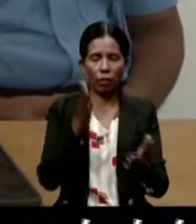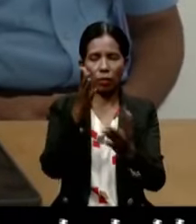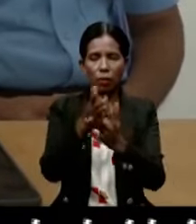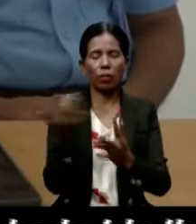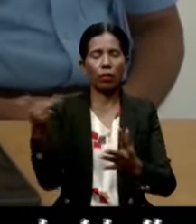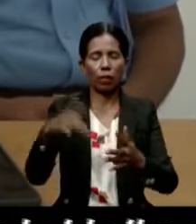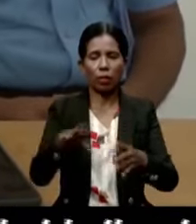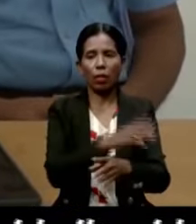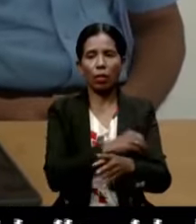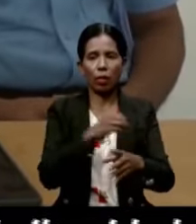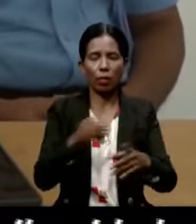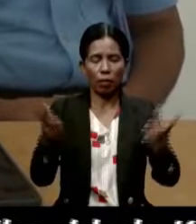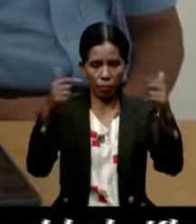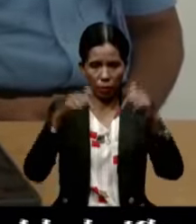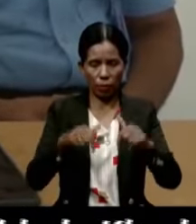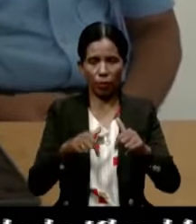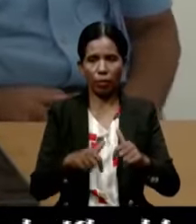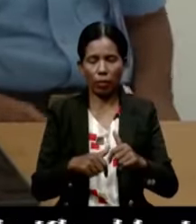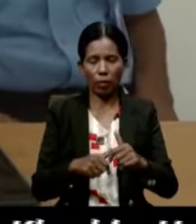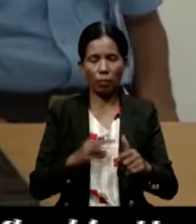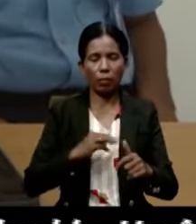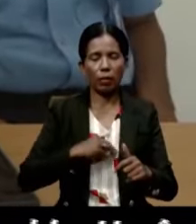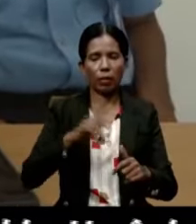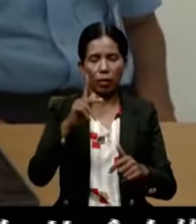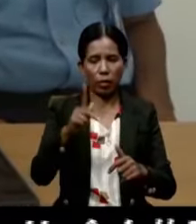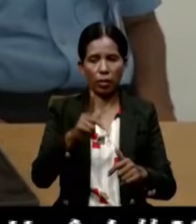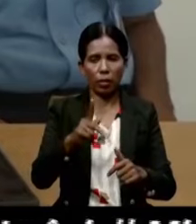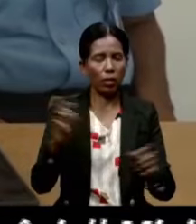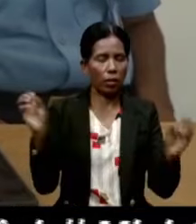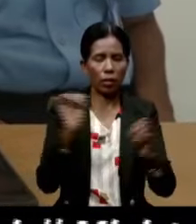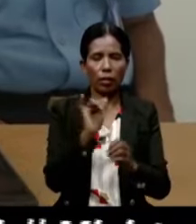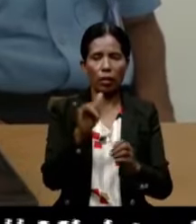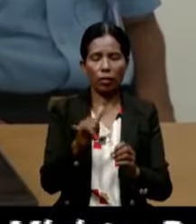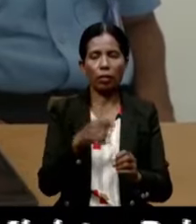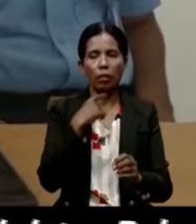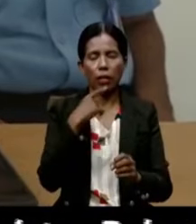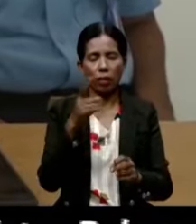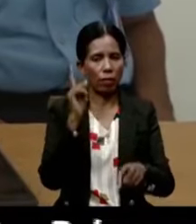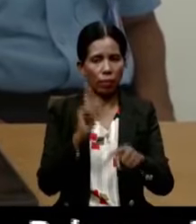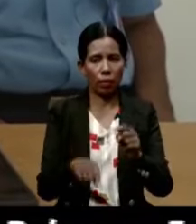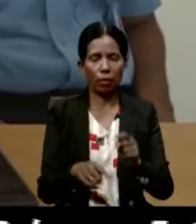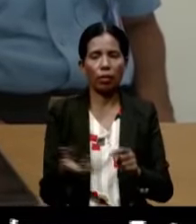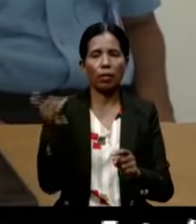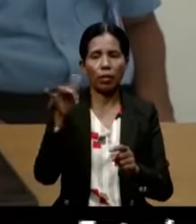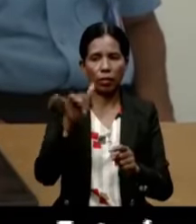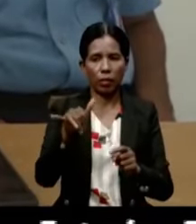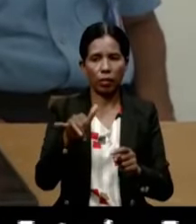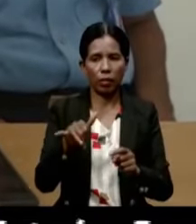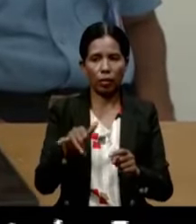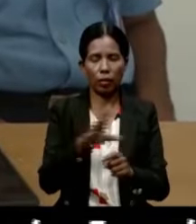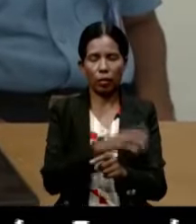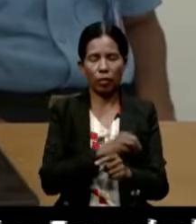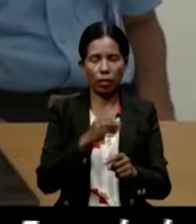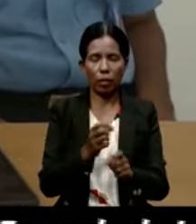sirne sobrinu mai fali ha maskerinas suspetu lase telah hatan antau sira halo